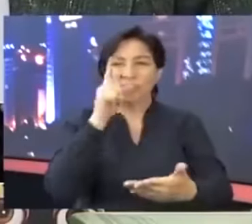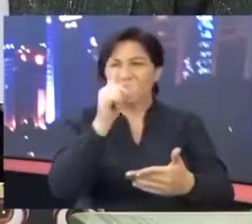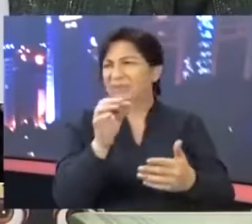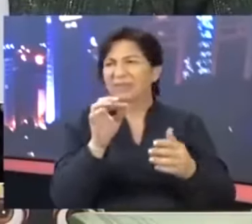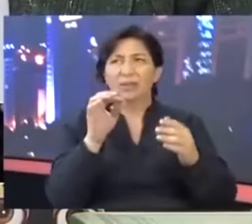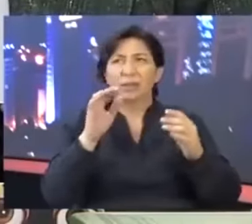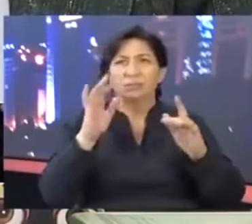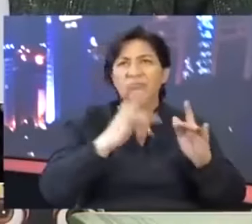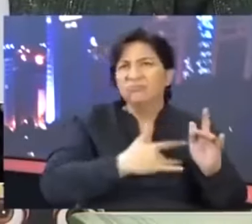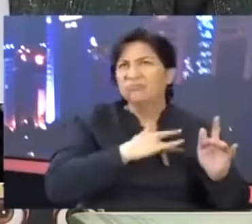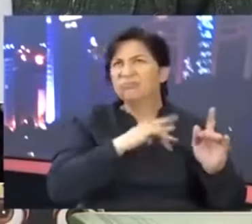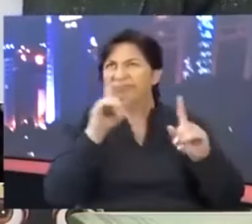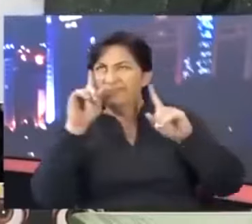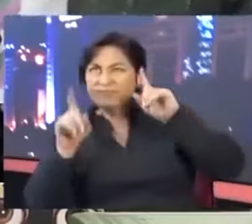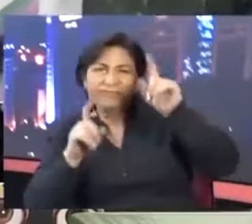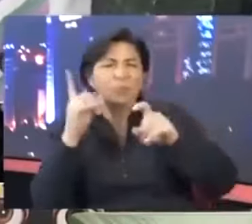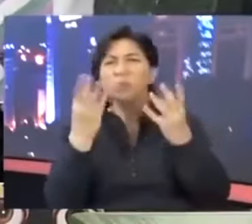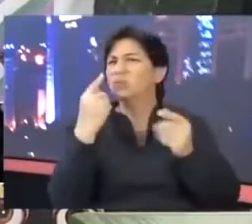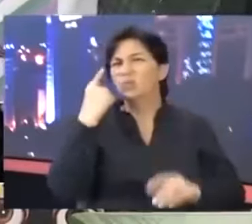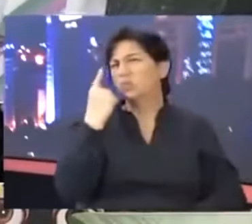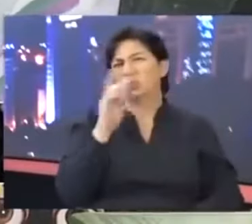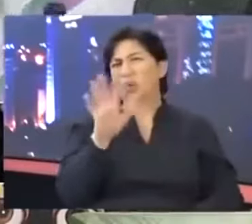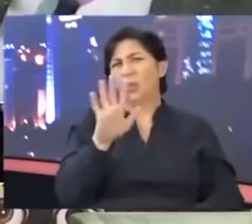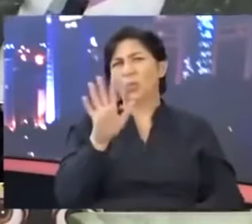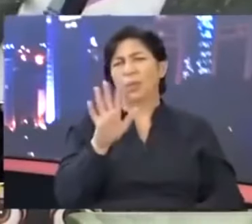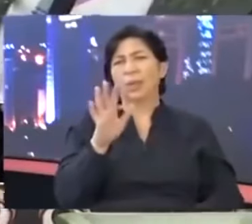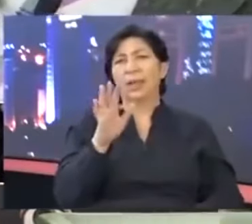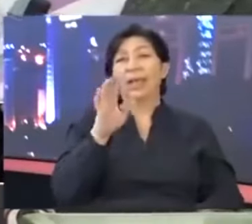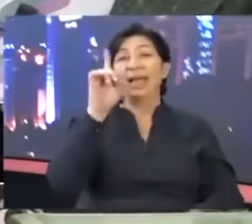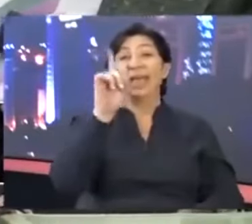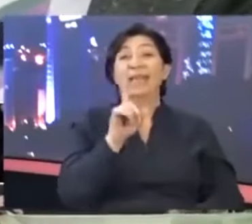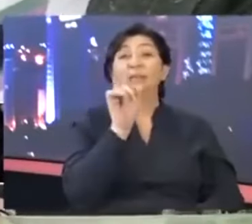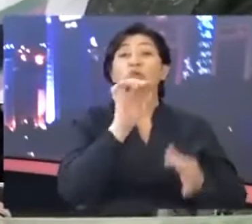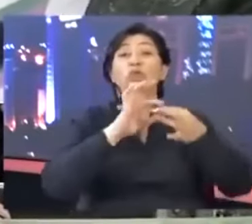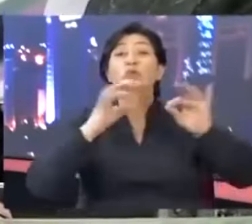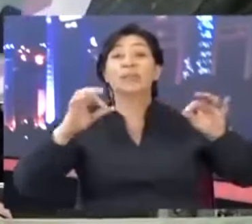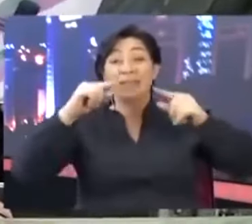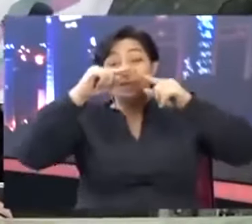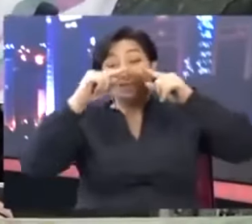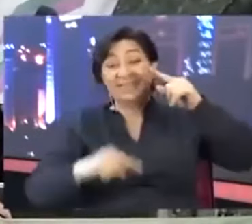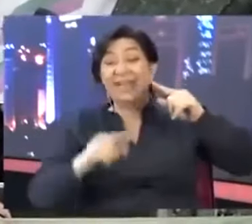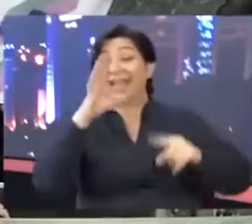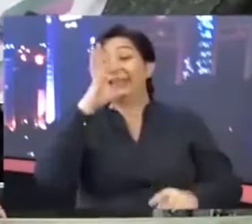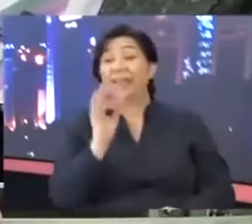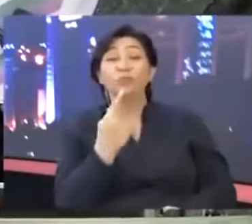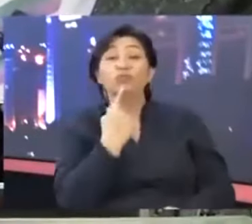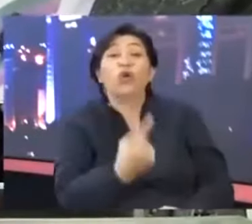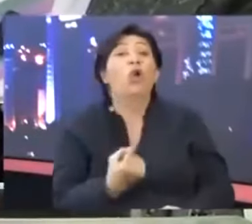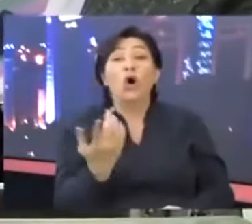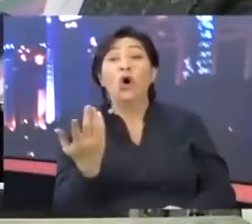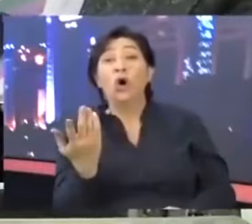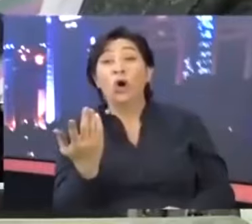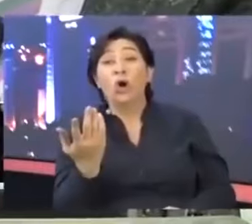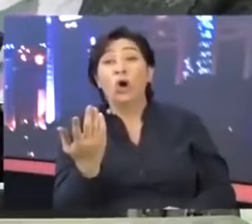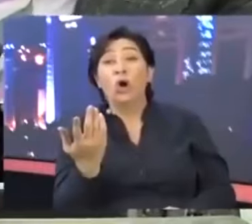çelişkide kalacak bir şey olduğunu sanmıyorum Yani bir yer onu kastetmedim ilk ilk ilk cümleden itibaren kim hitap ediyor Yani